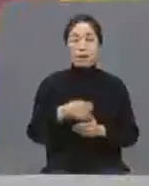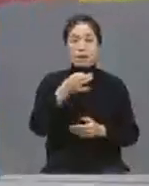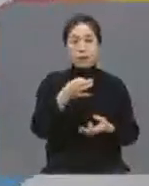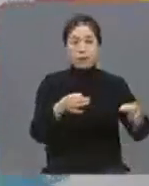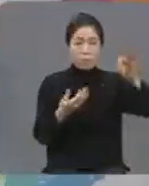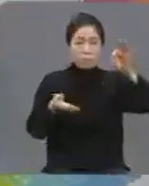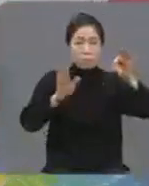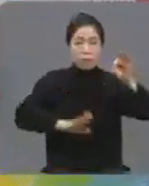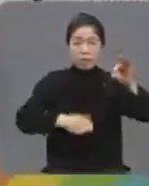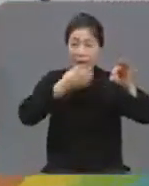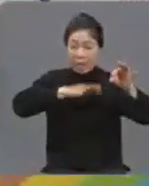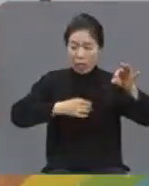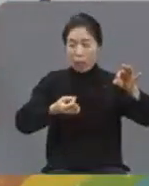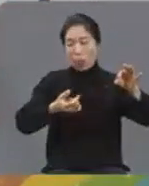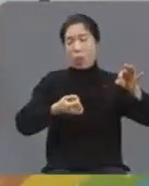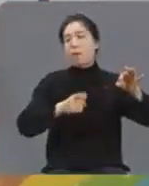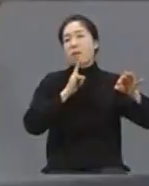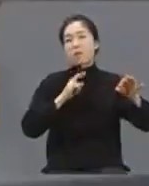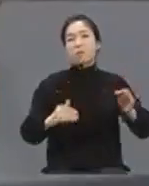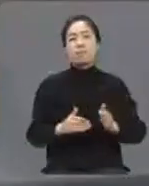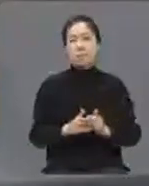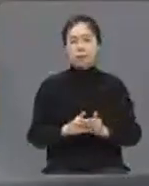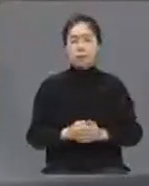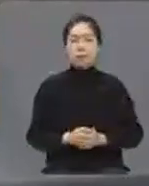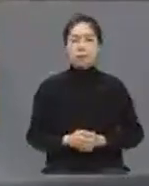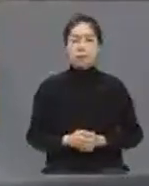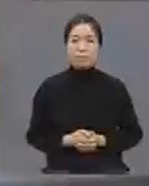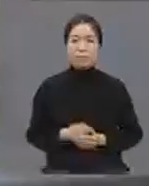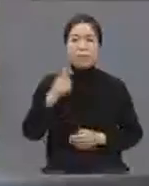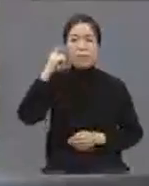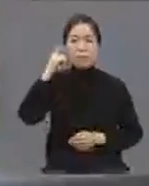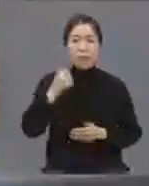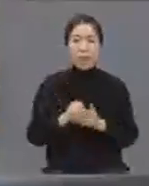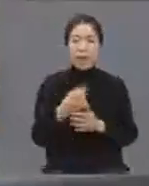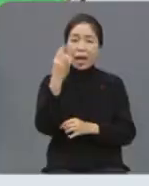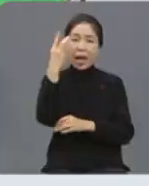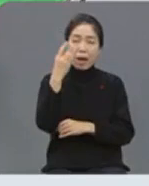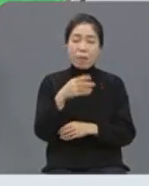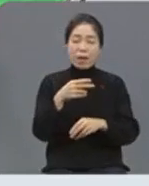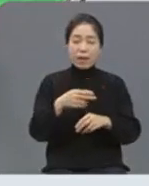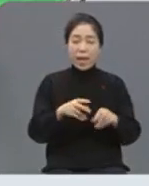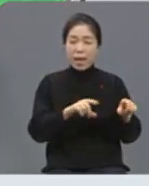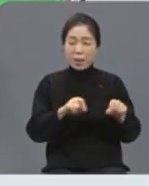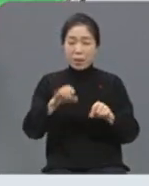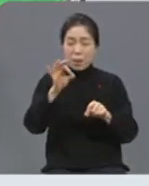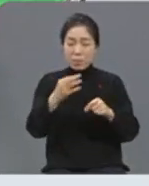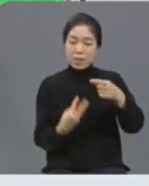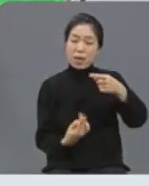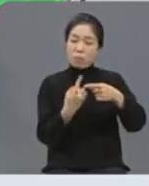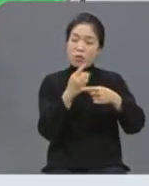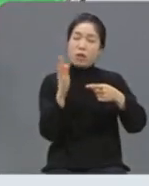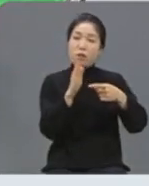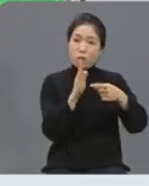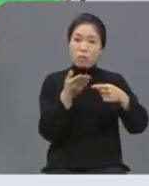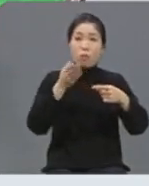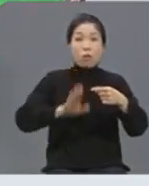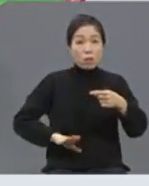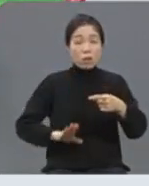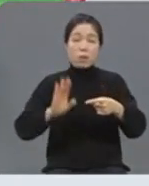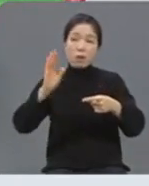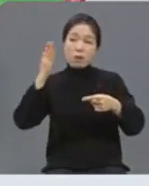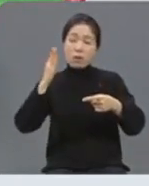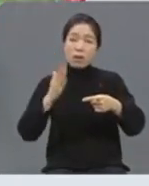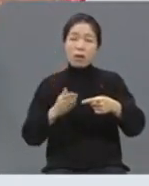올렸지만 이익은 크지 않다는게 업계의 하소연입니다 기존에는 재료비가 1분 정도를 차지했는데